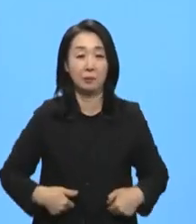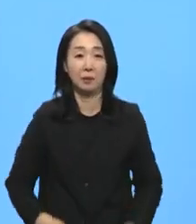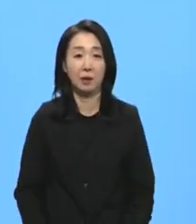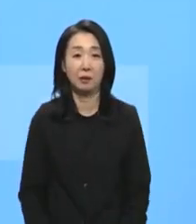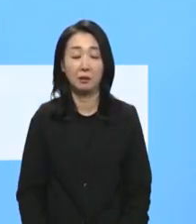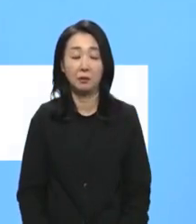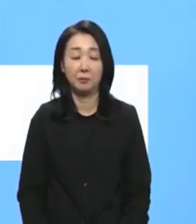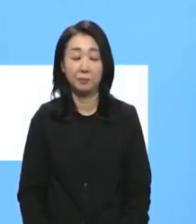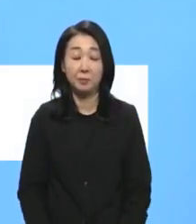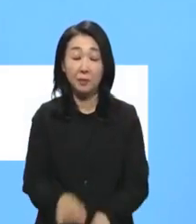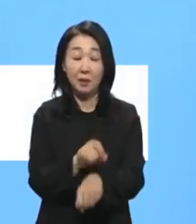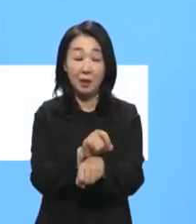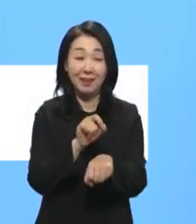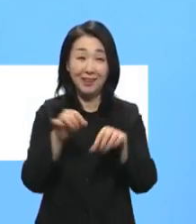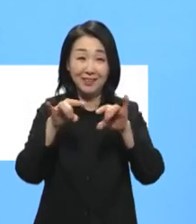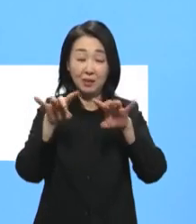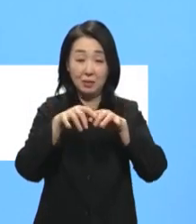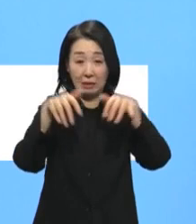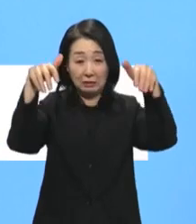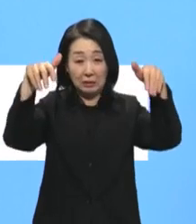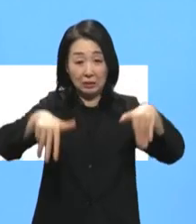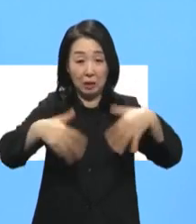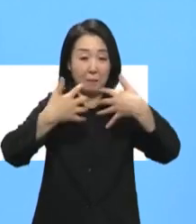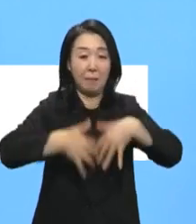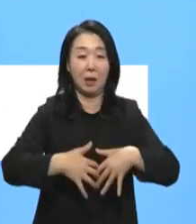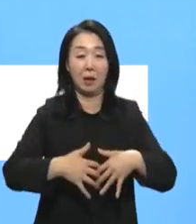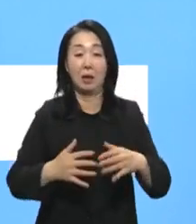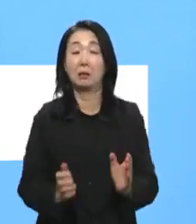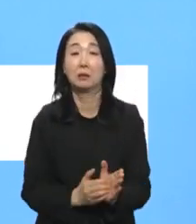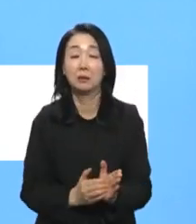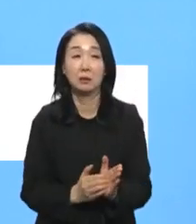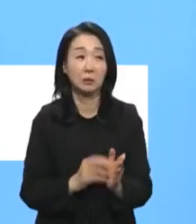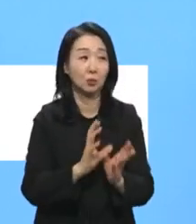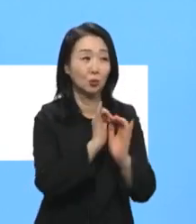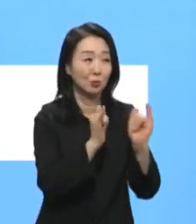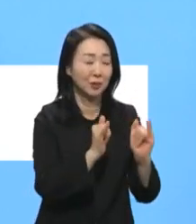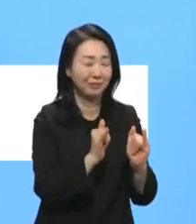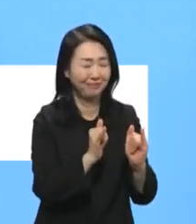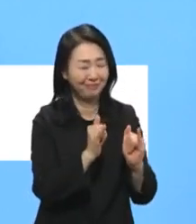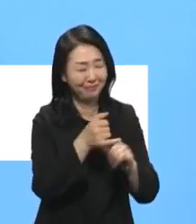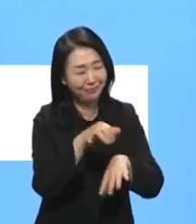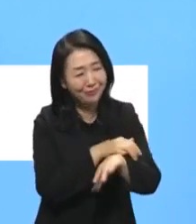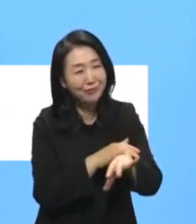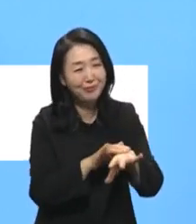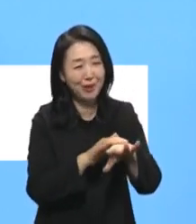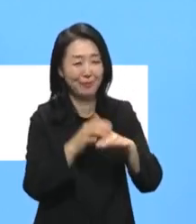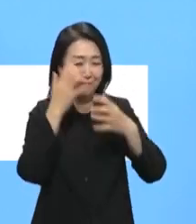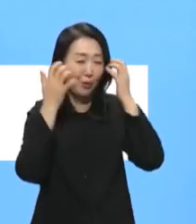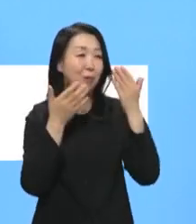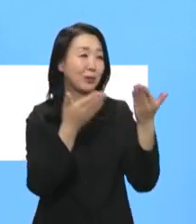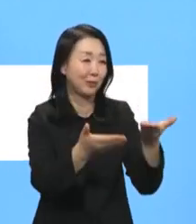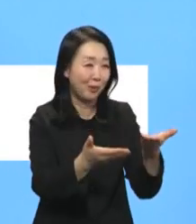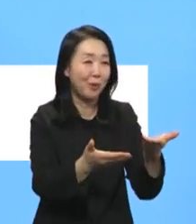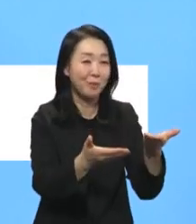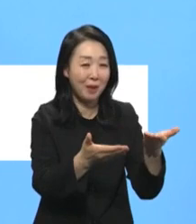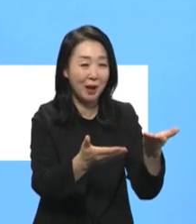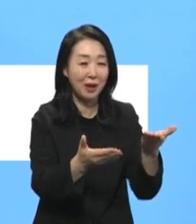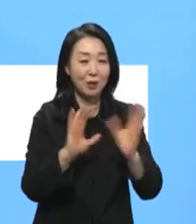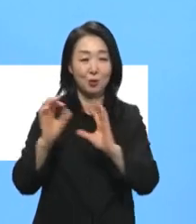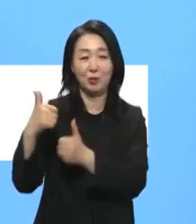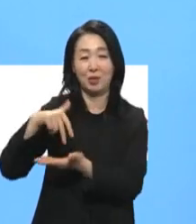행정전산망 마비 사태로 많은 국민들께서 불과 혼란을 에 대해 집권 여당으로서 매우